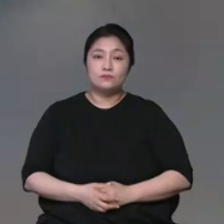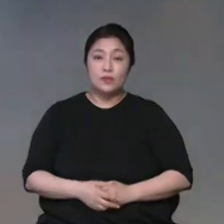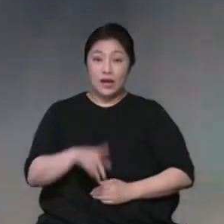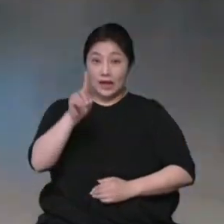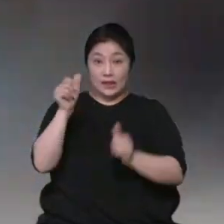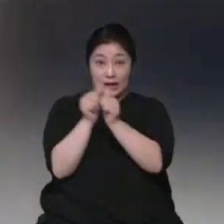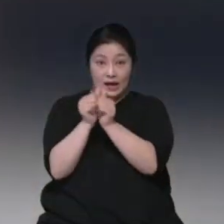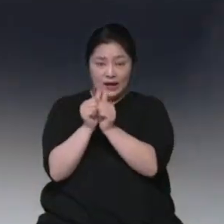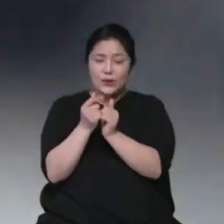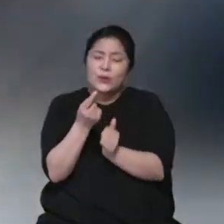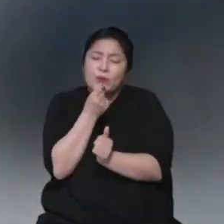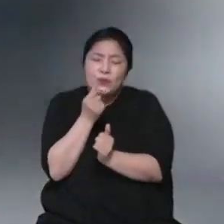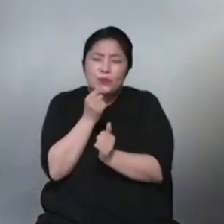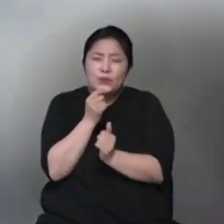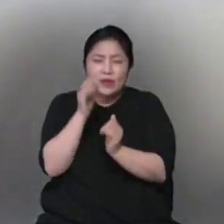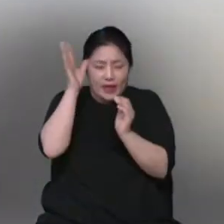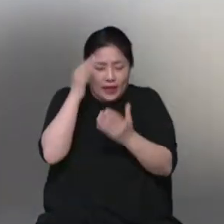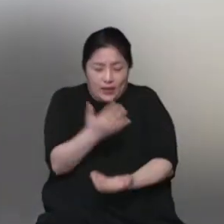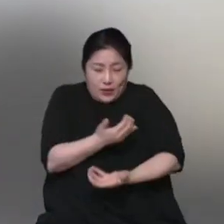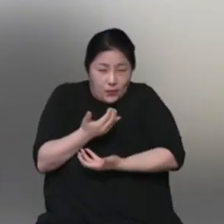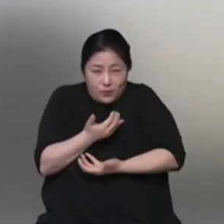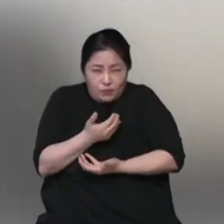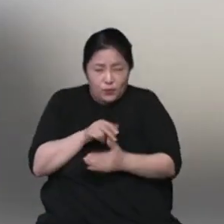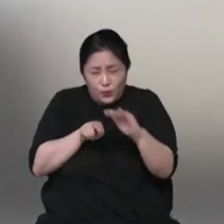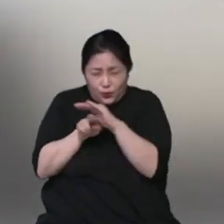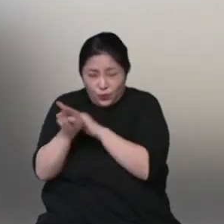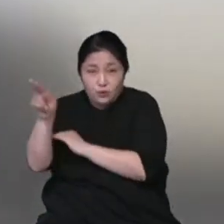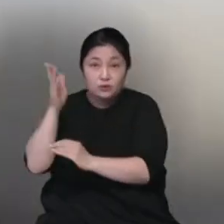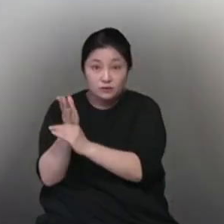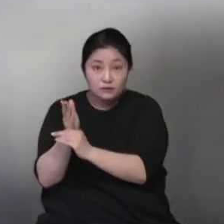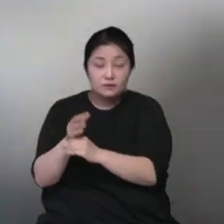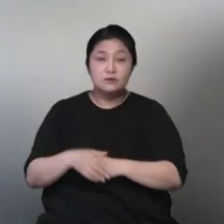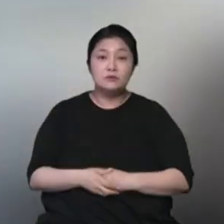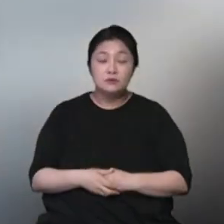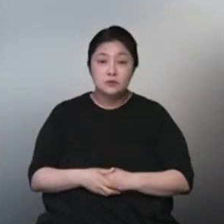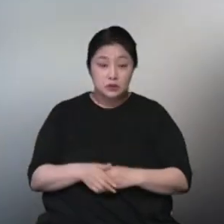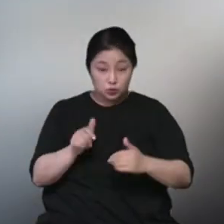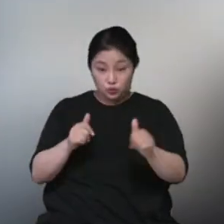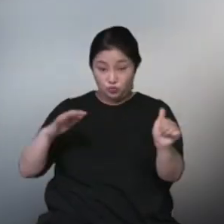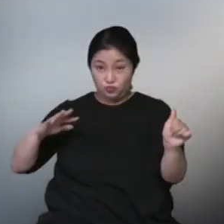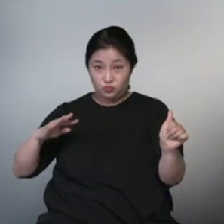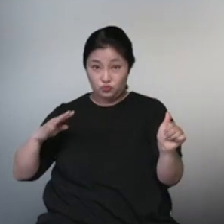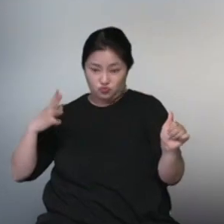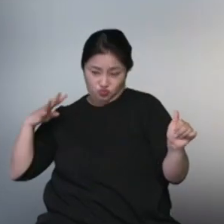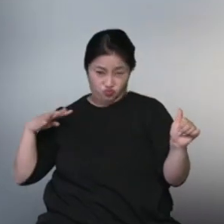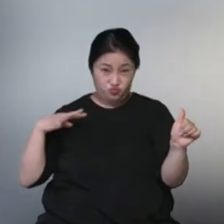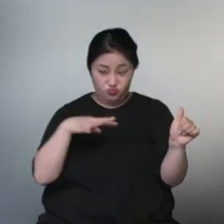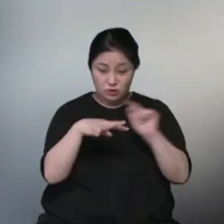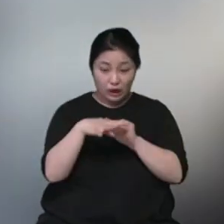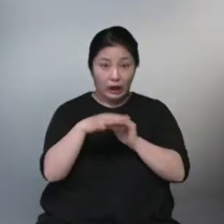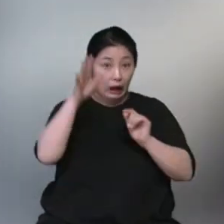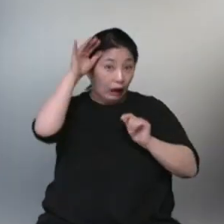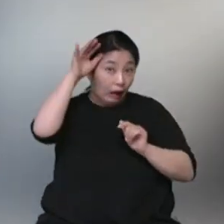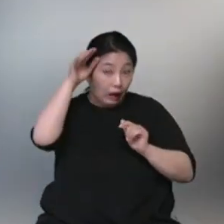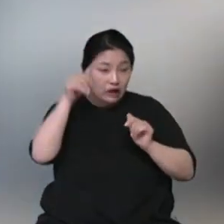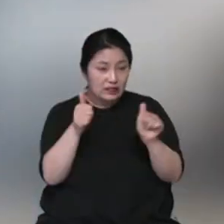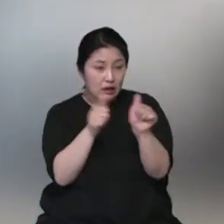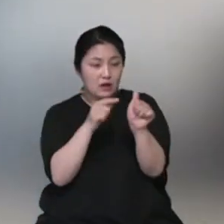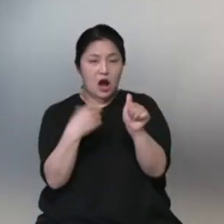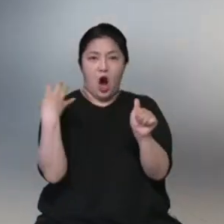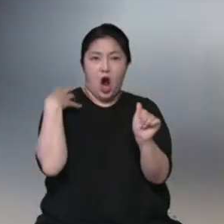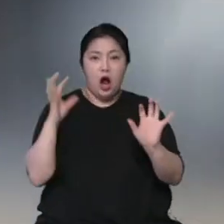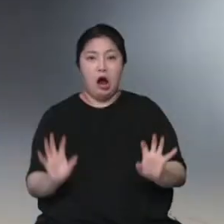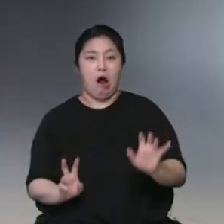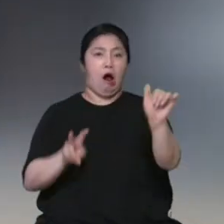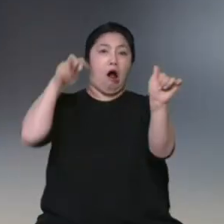한 남성이 작은 푸들을 품에 안은 채 질주합니다. 그 뒤를 쫓던 중형견 4마리가 남성의